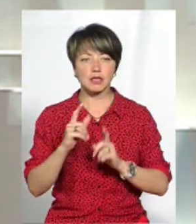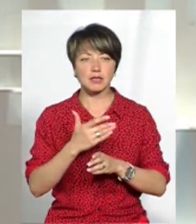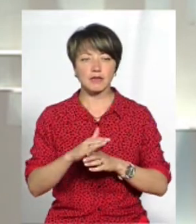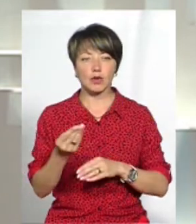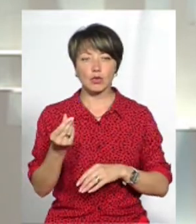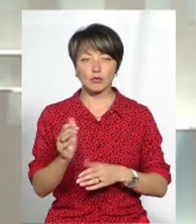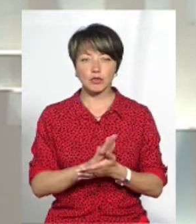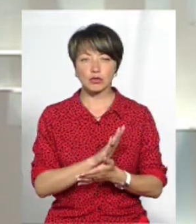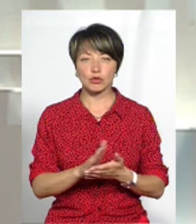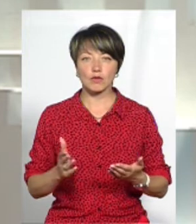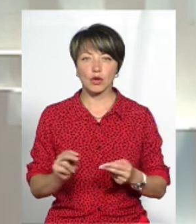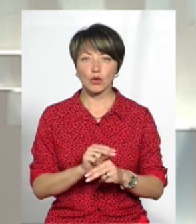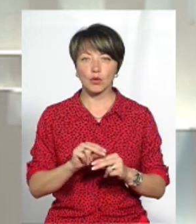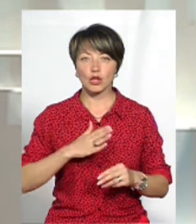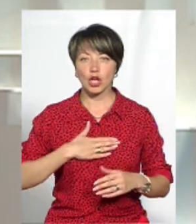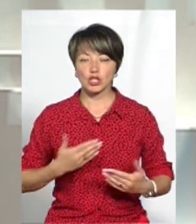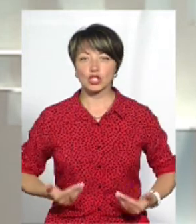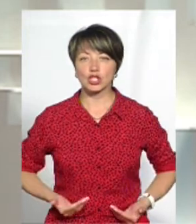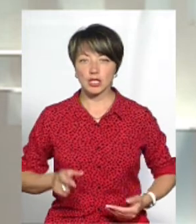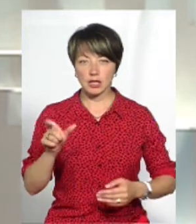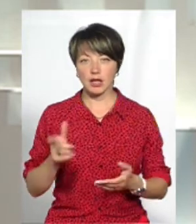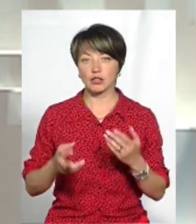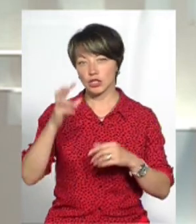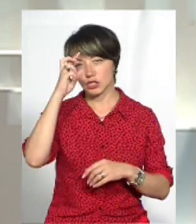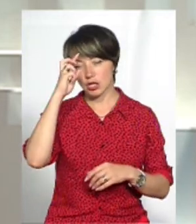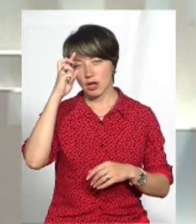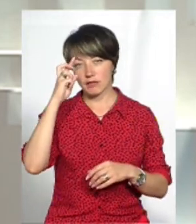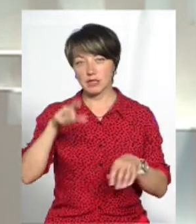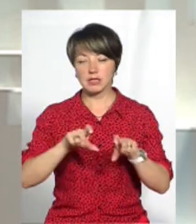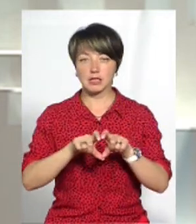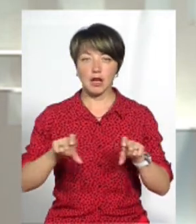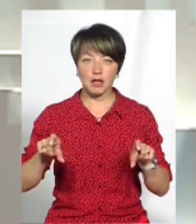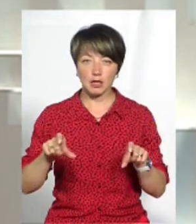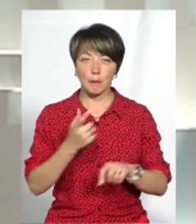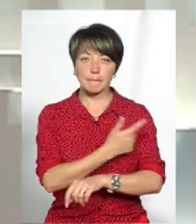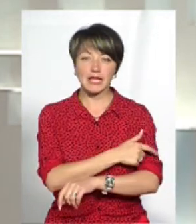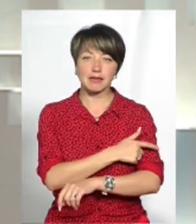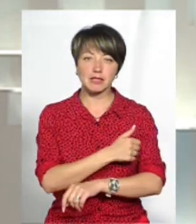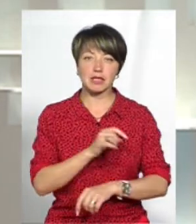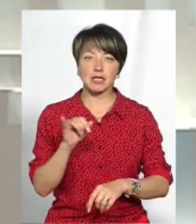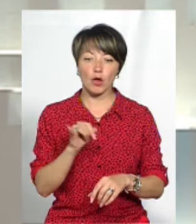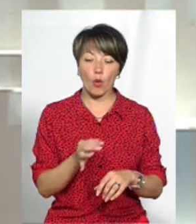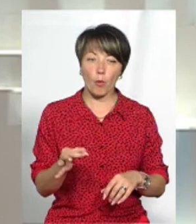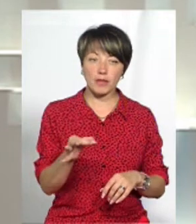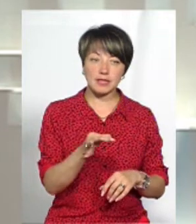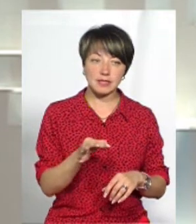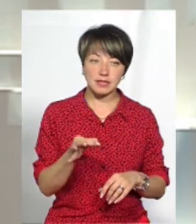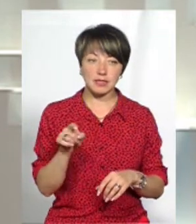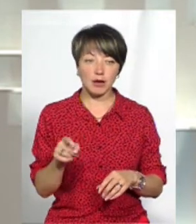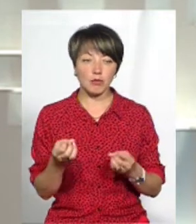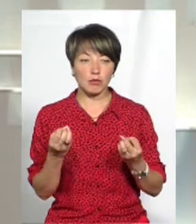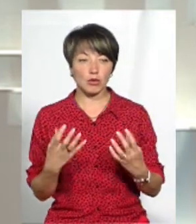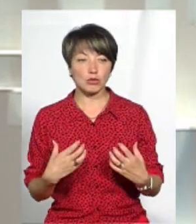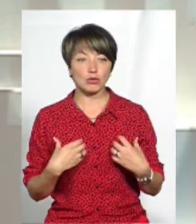лікують наших жителів. Якщо брати державні чи заклади медицини і обласні, то там